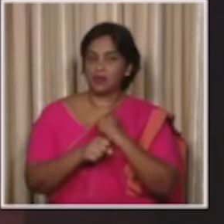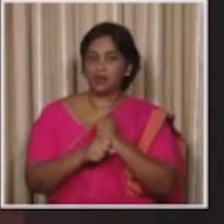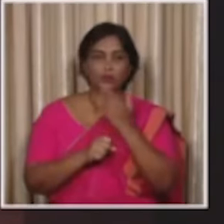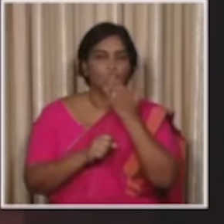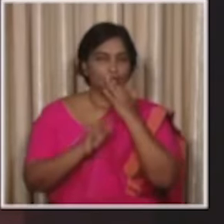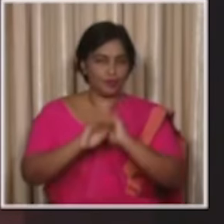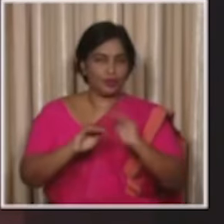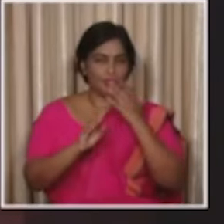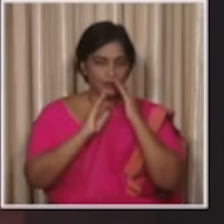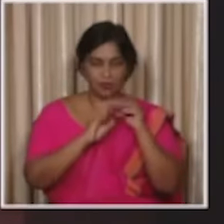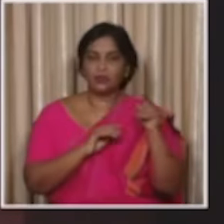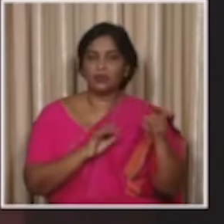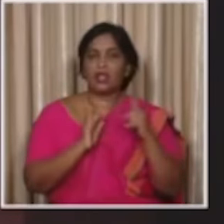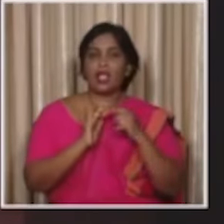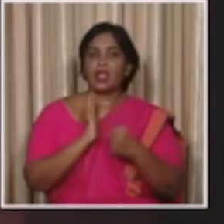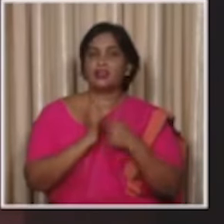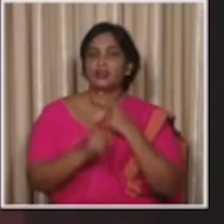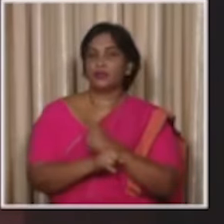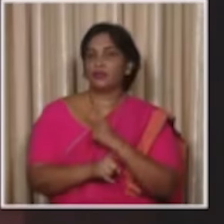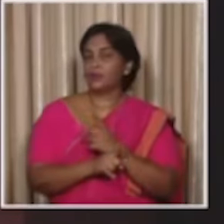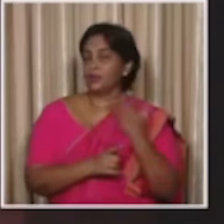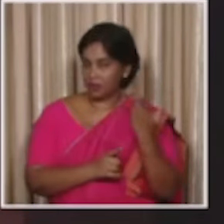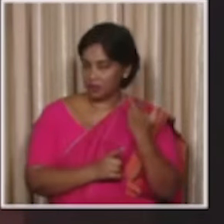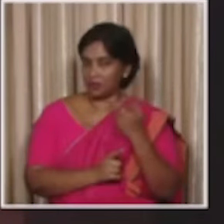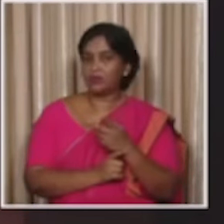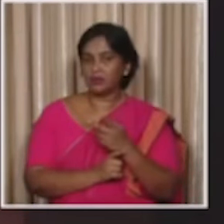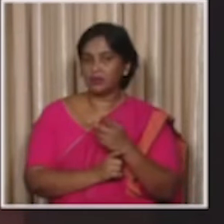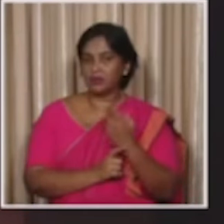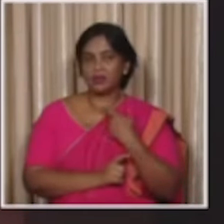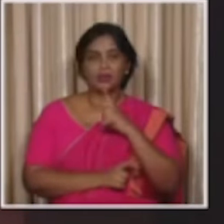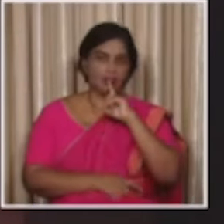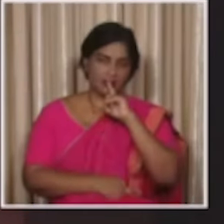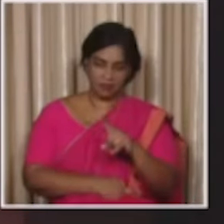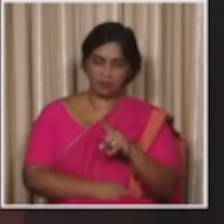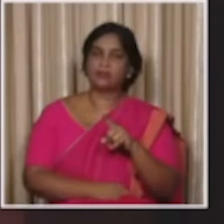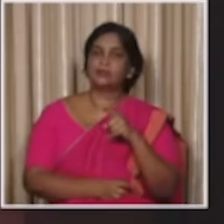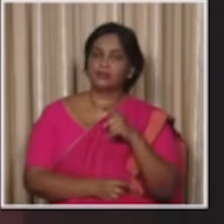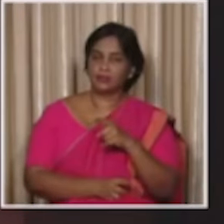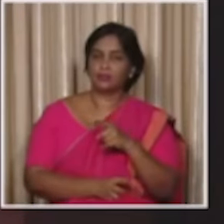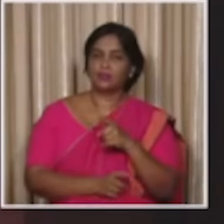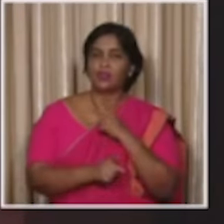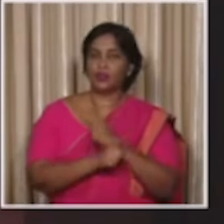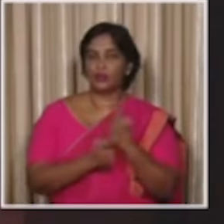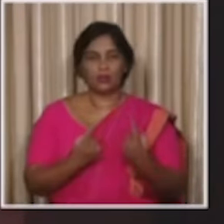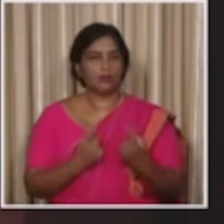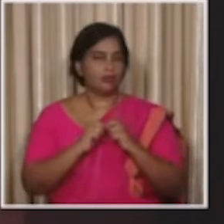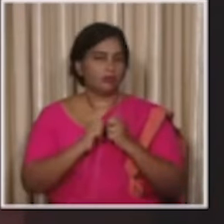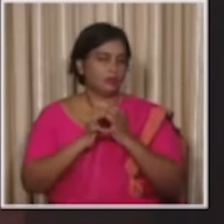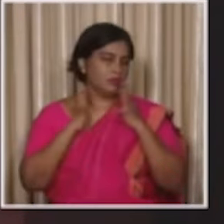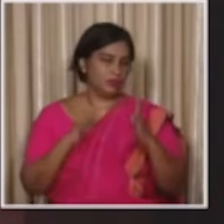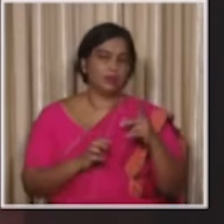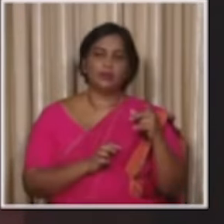කනිෂ්ඨ විද්‍යාලයේ IT ගුරුවරයෙක් නැහැ ඉතින් මම ඔබතුමාගෙන් ඉල්ලීමක් කරනවා මේ ගුරු හිඟේ බරපතල